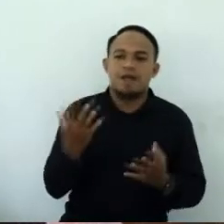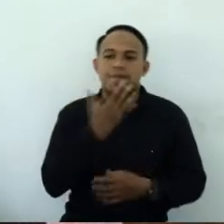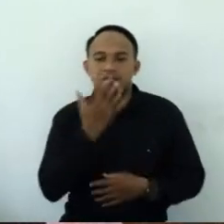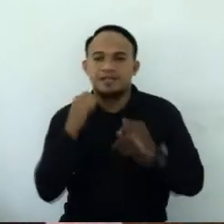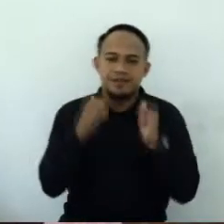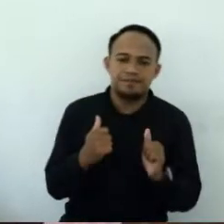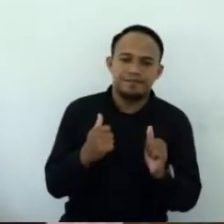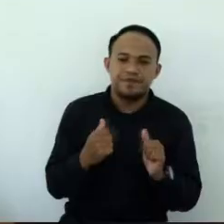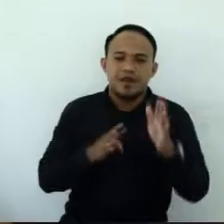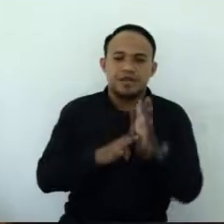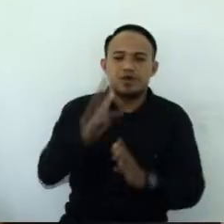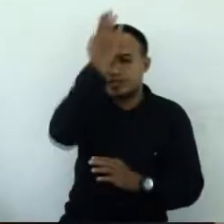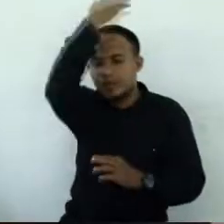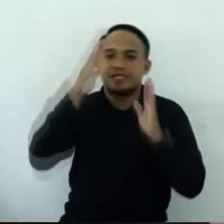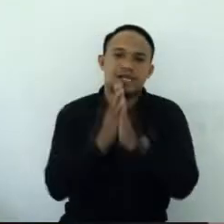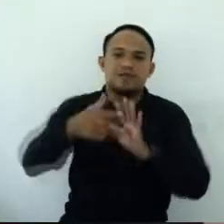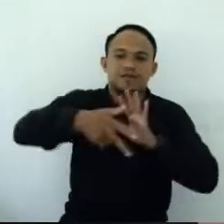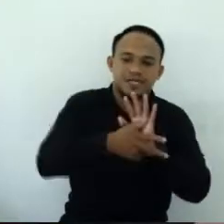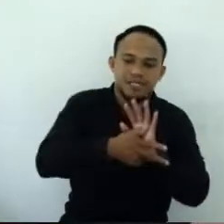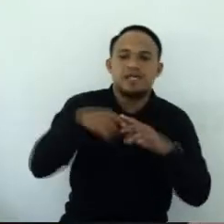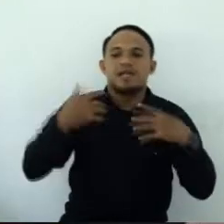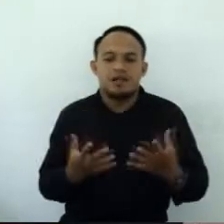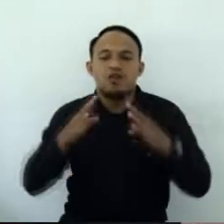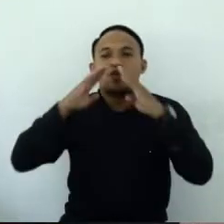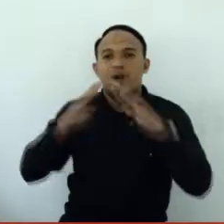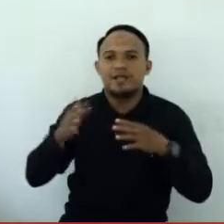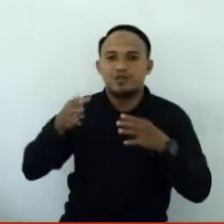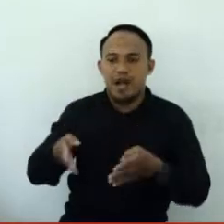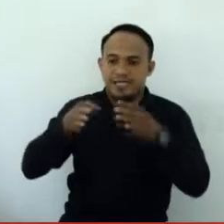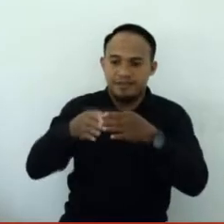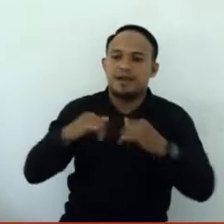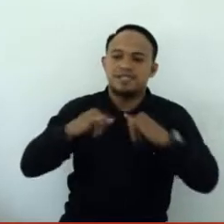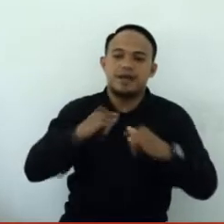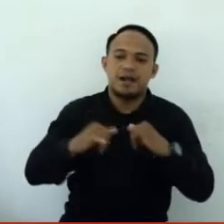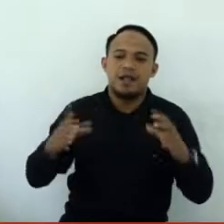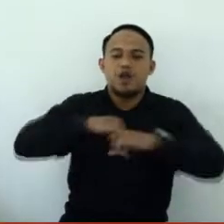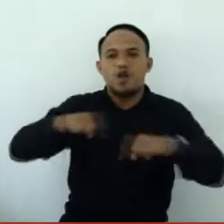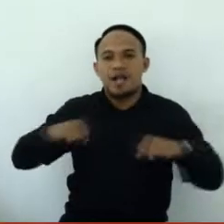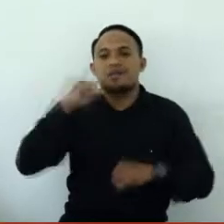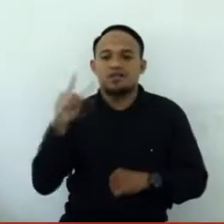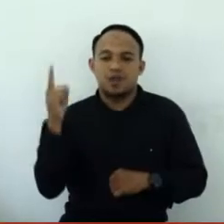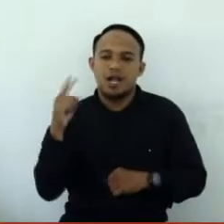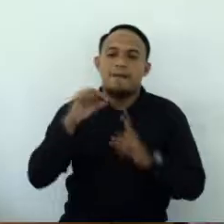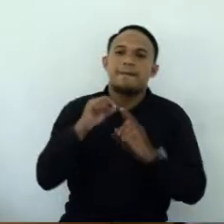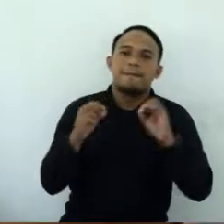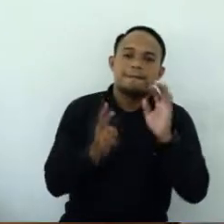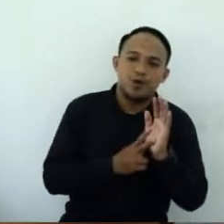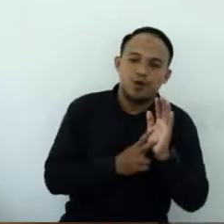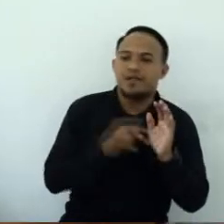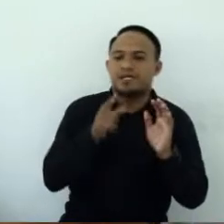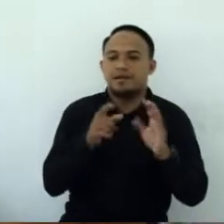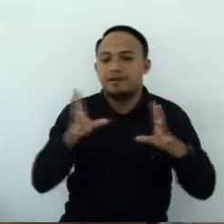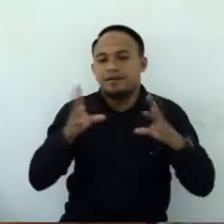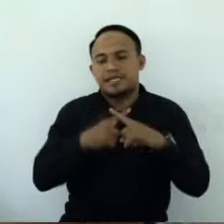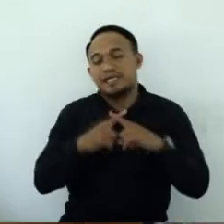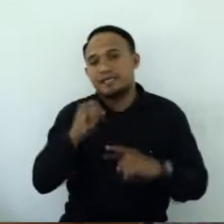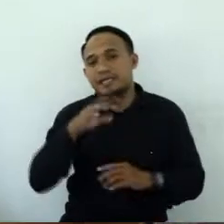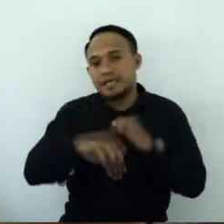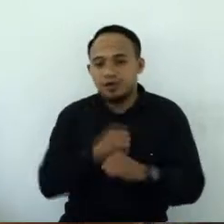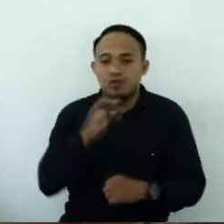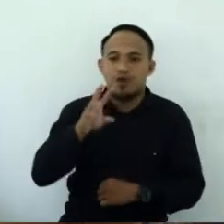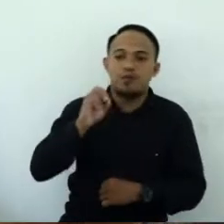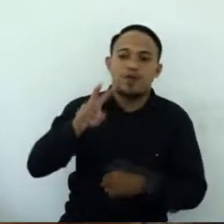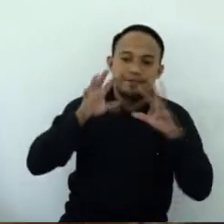kedua yang membahas persiapan pengajuan Gorontalo dan Sulteng menjadi tuan rumah bersama Pekan Olahraga